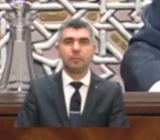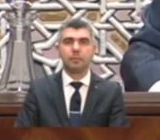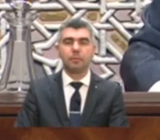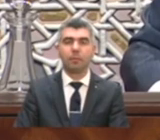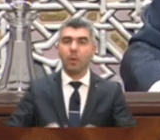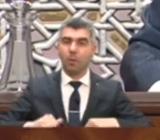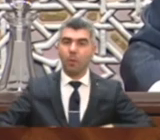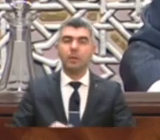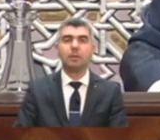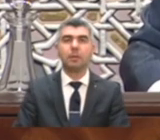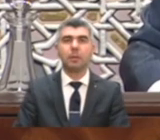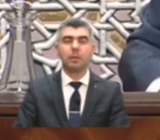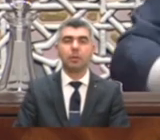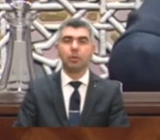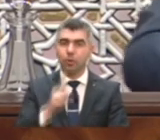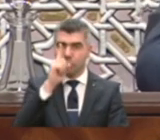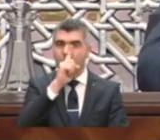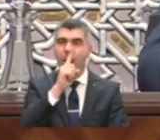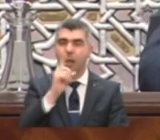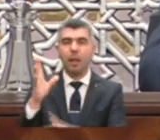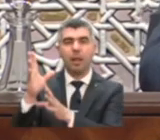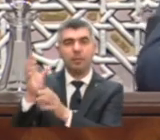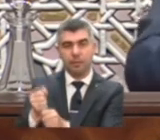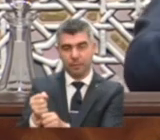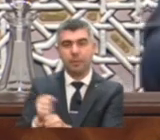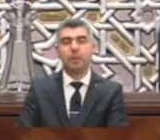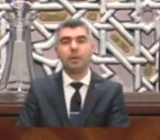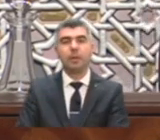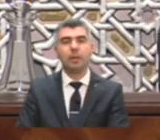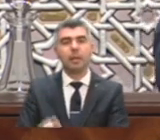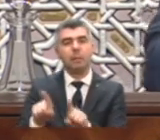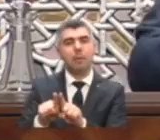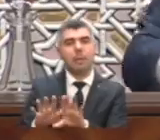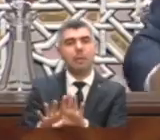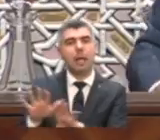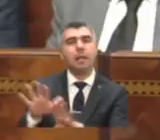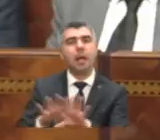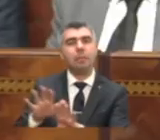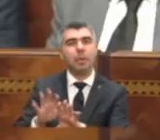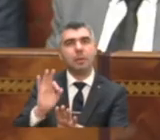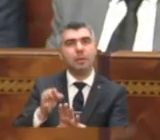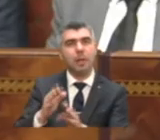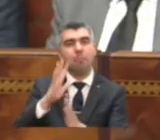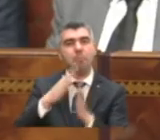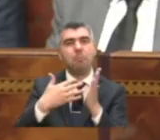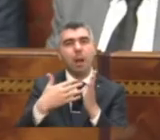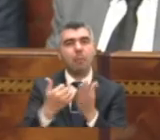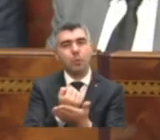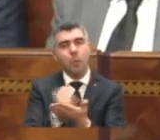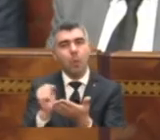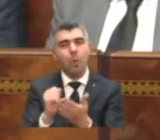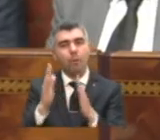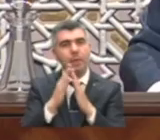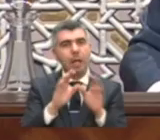السيدة الوزيرة، أنا بدوري نتمنى لك الشفاء. نتساءل عن التدابير المتخذة لاستكمال برنامج القضاء على أحياء